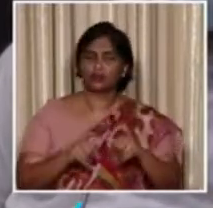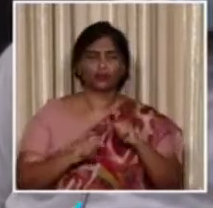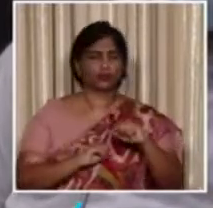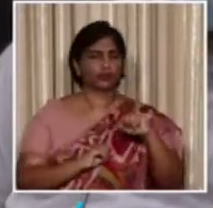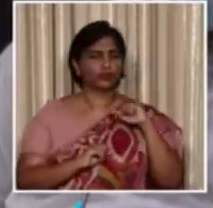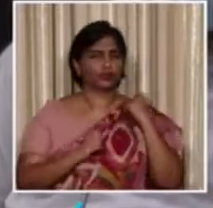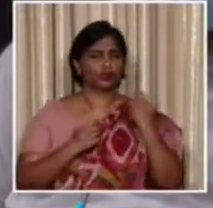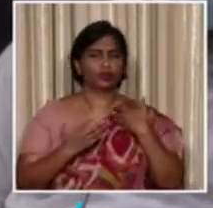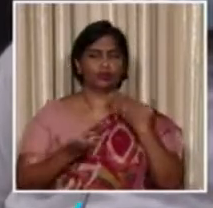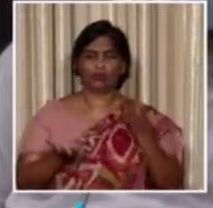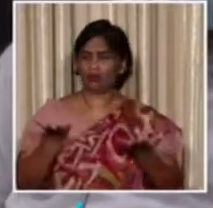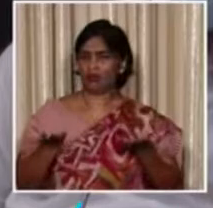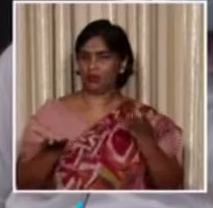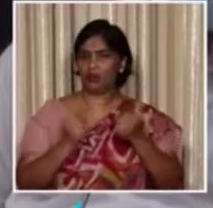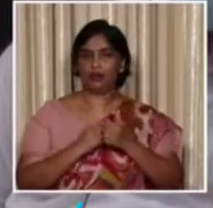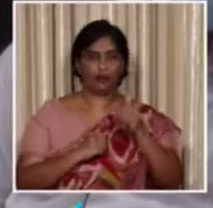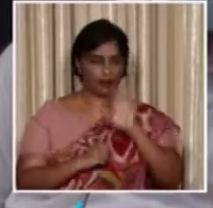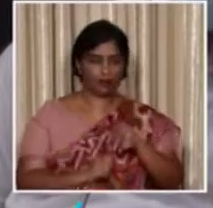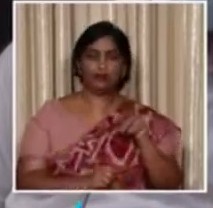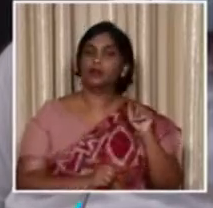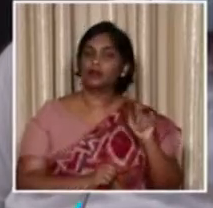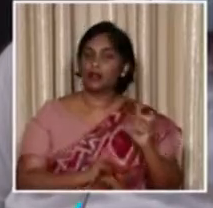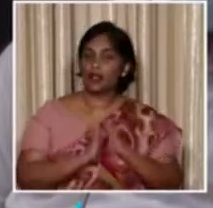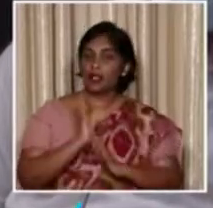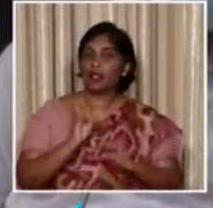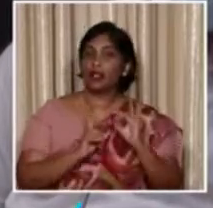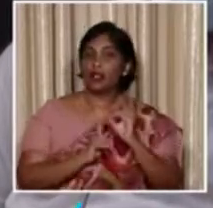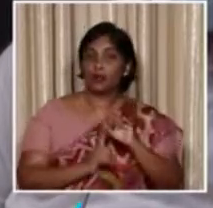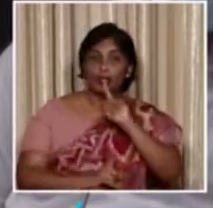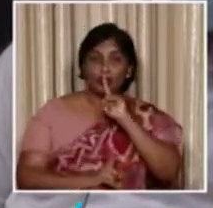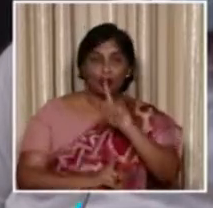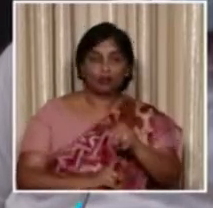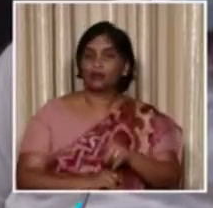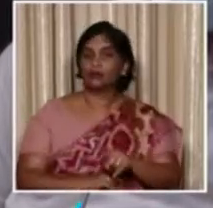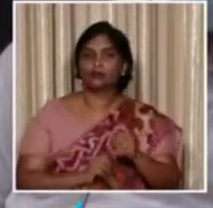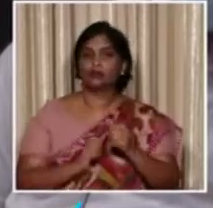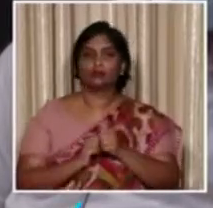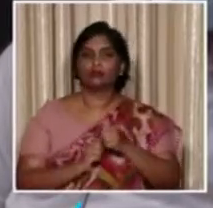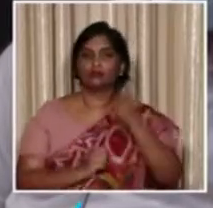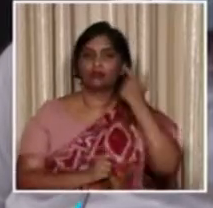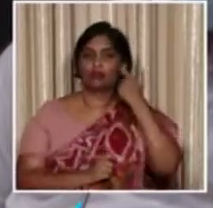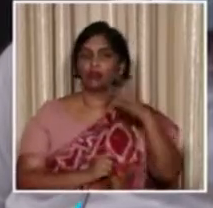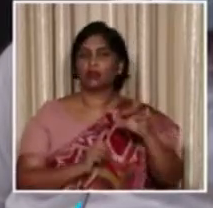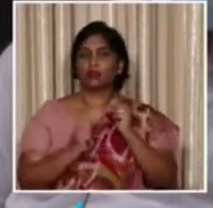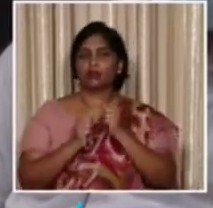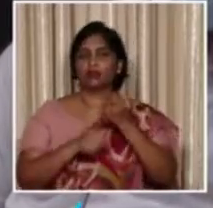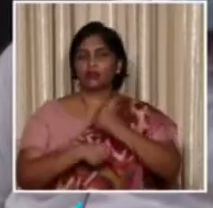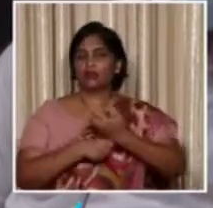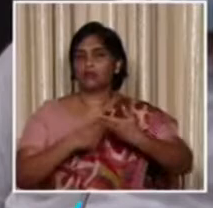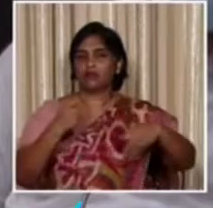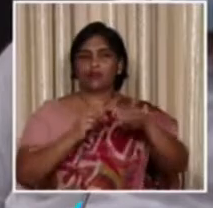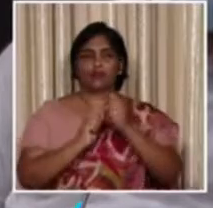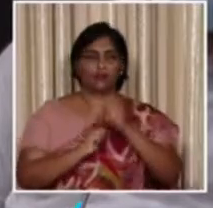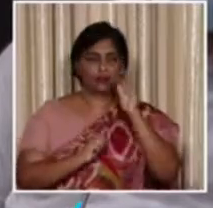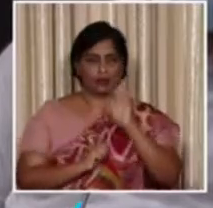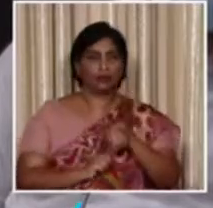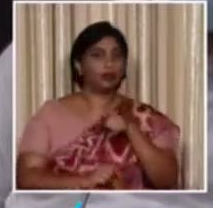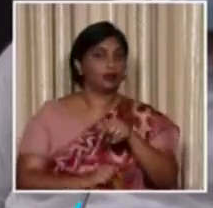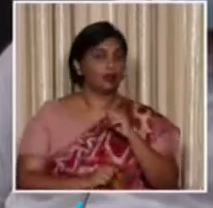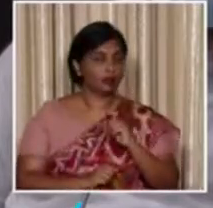අස්ථාවර තත්ත්වයකින් තමයි කටයුතු කරන්නේ. ඇමතිවරයෙක් කියන දෙයක් අද නොකරන තත්ත්වයට බොහෝ නිලධාරීන් පත් වෙලා තිබෙනවා.